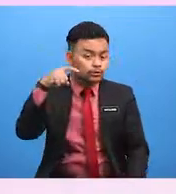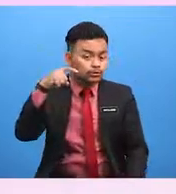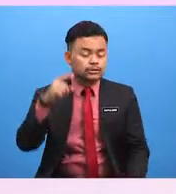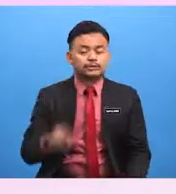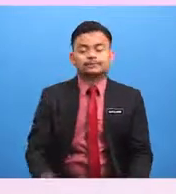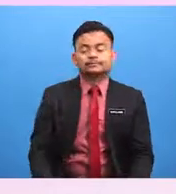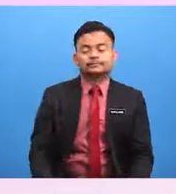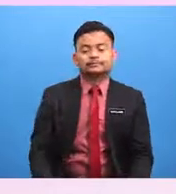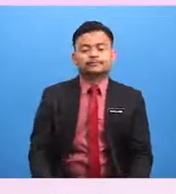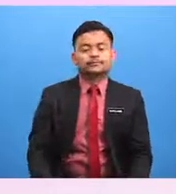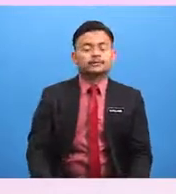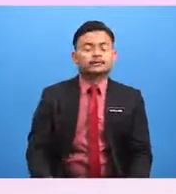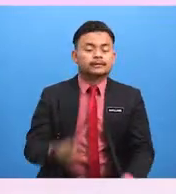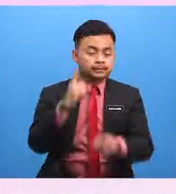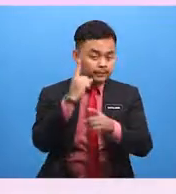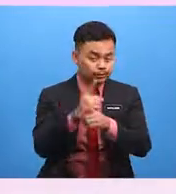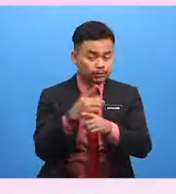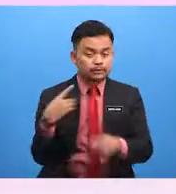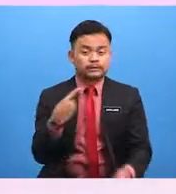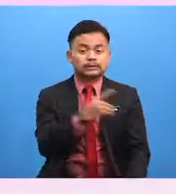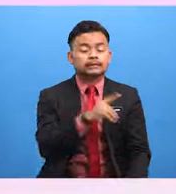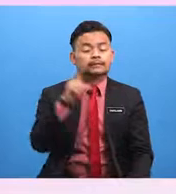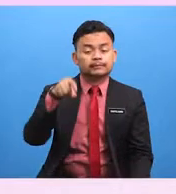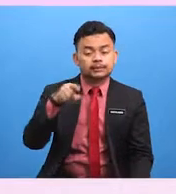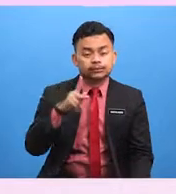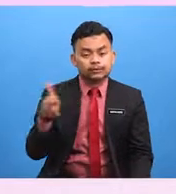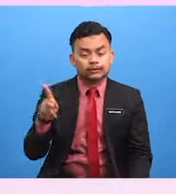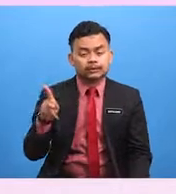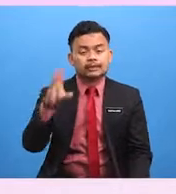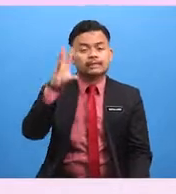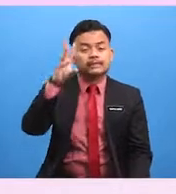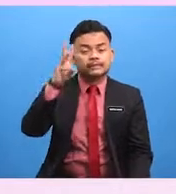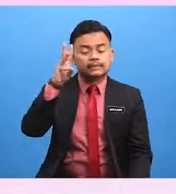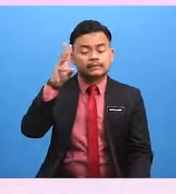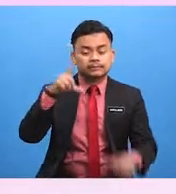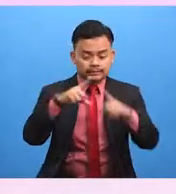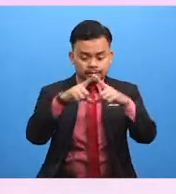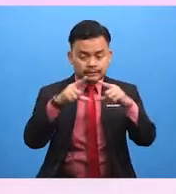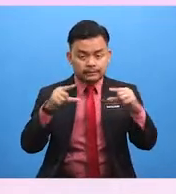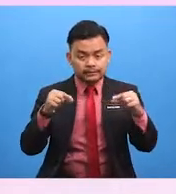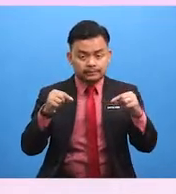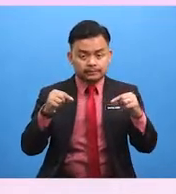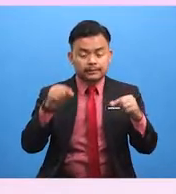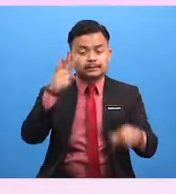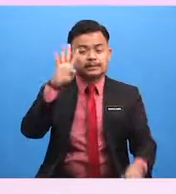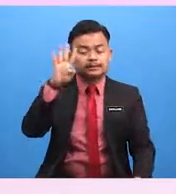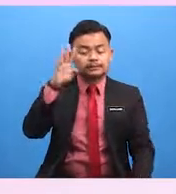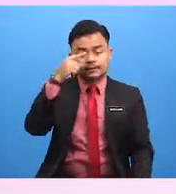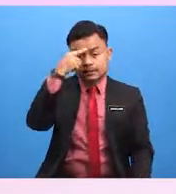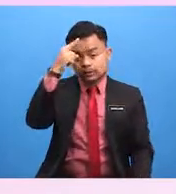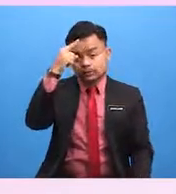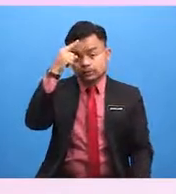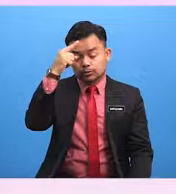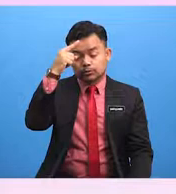Ya, betul. Kita memerlukan 6 segi empat sama untuk membentuk sebuah